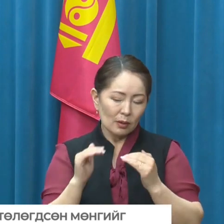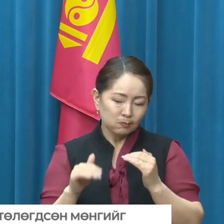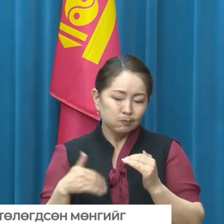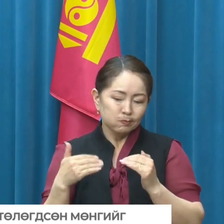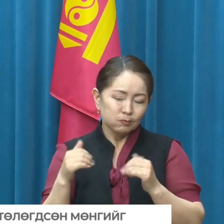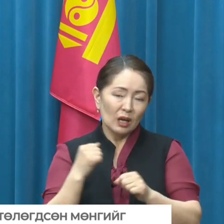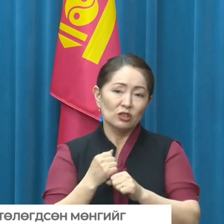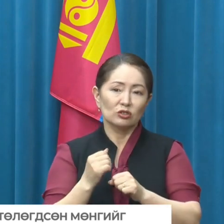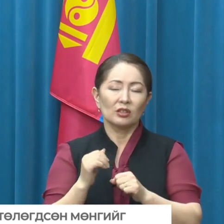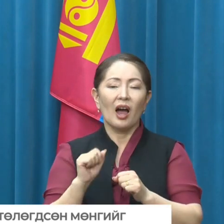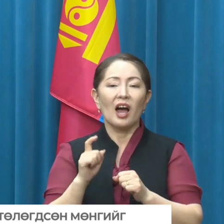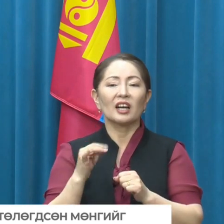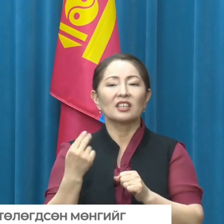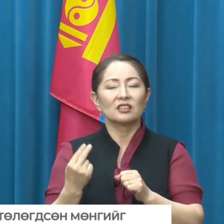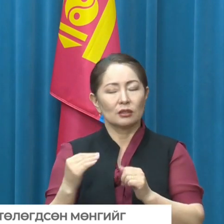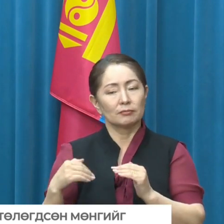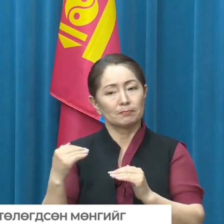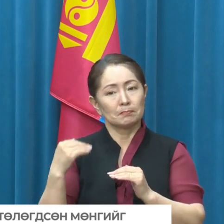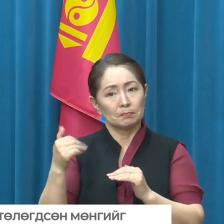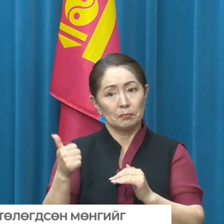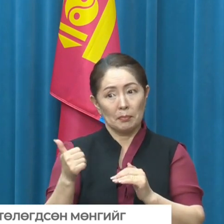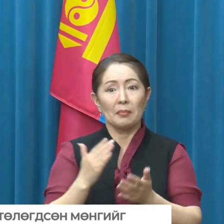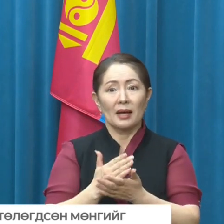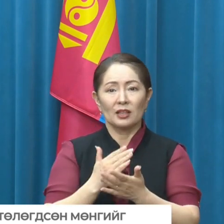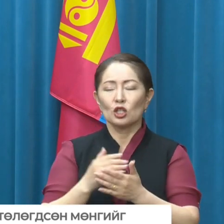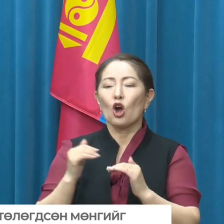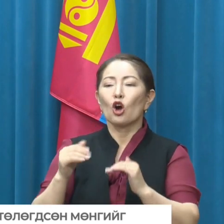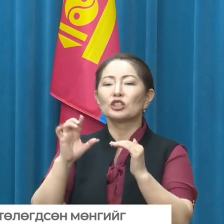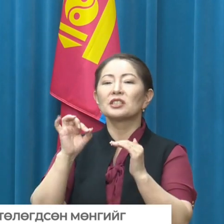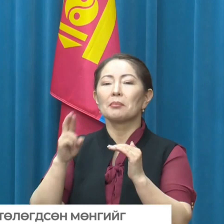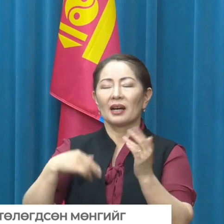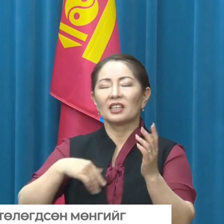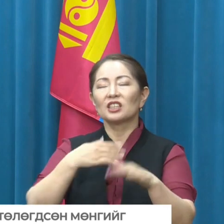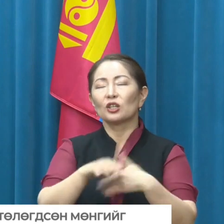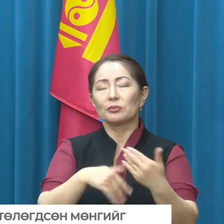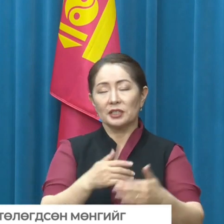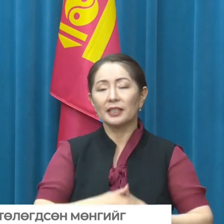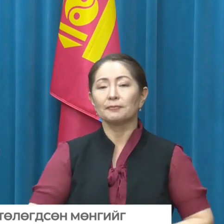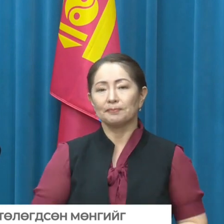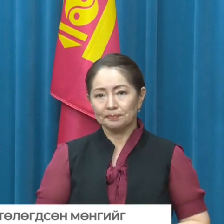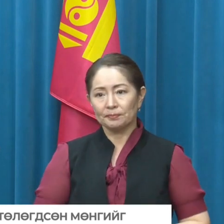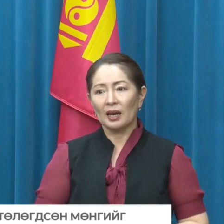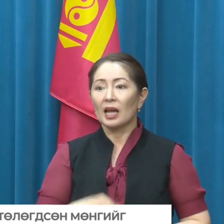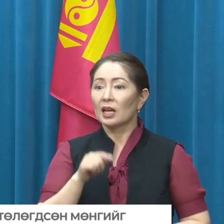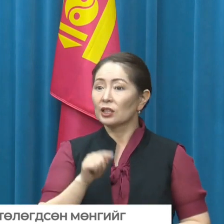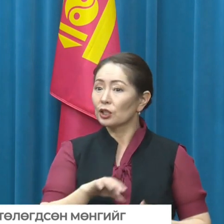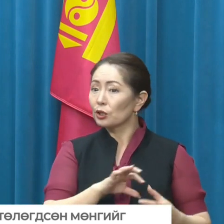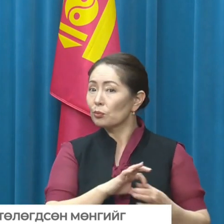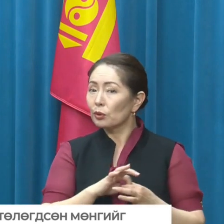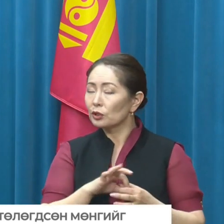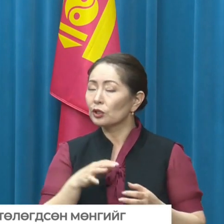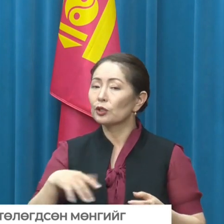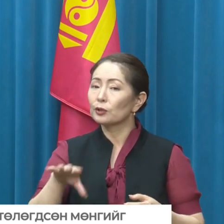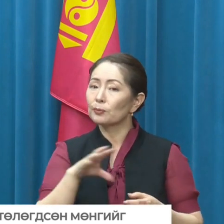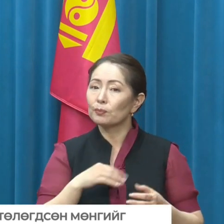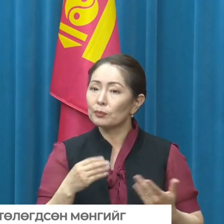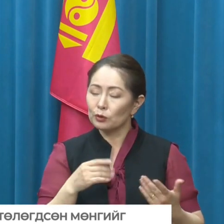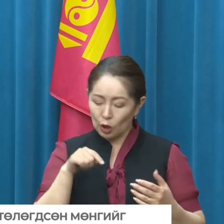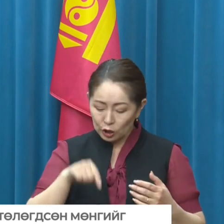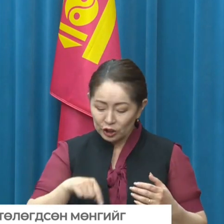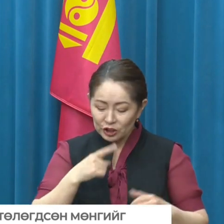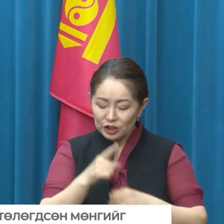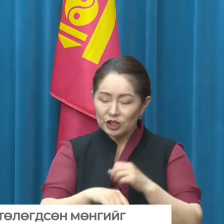ийм ажлууд Хөгжлийн банкын дээр одоо бий болж байна. За тийм учраас мөн одоо бид энэ